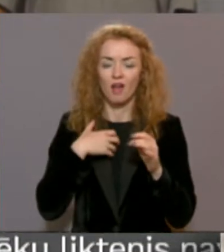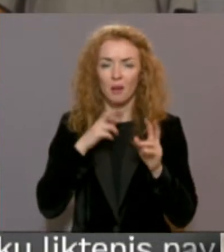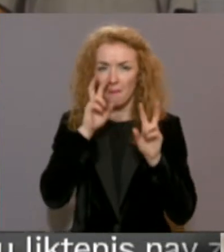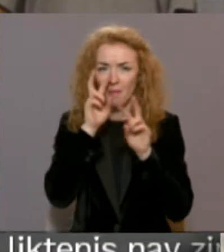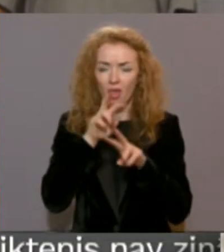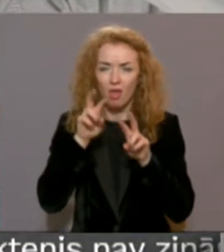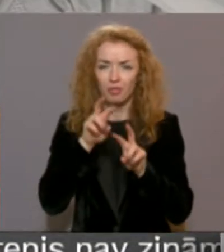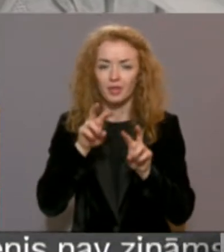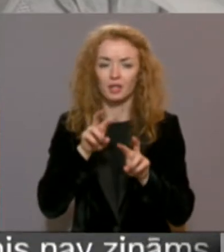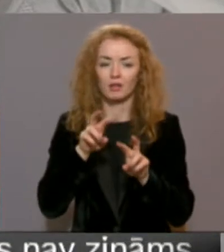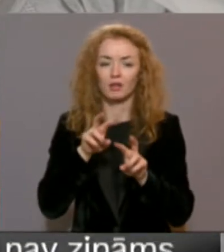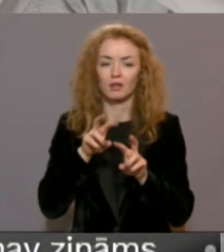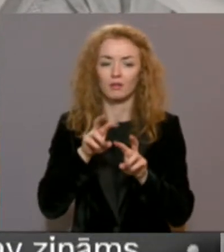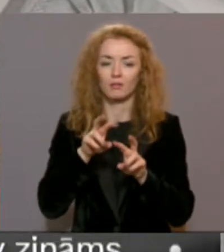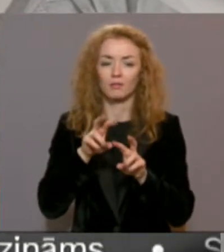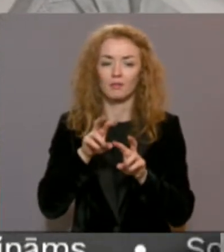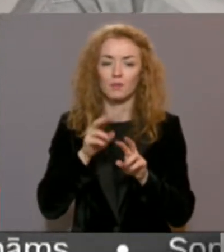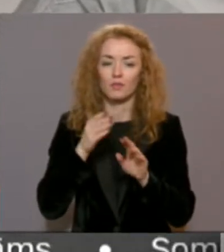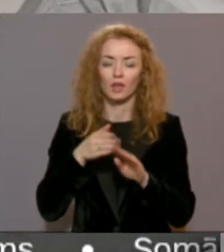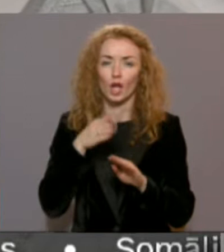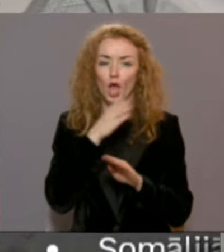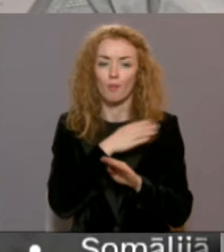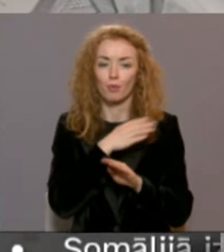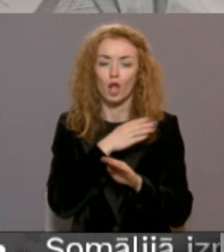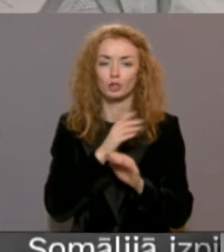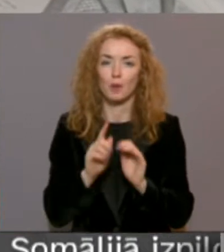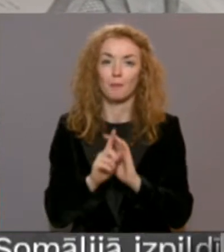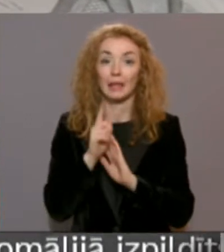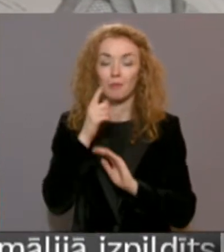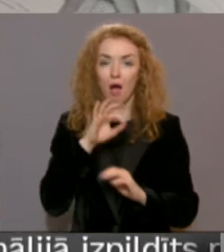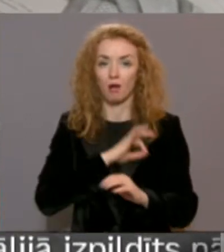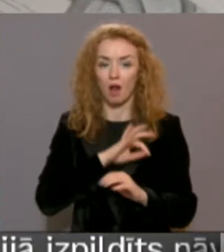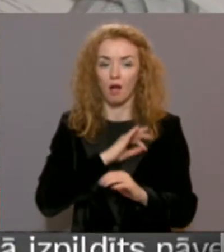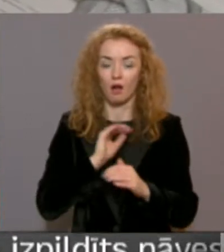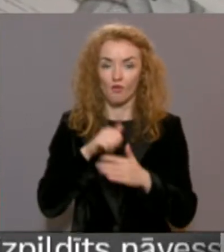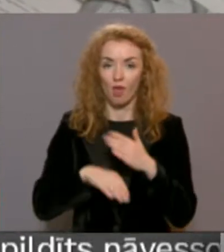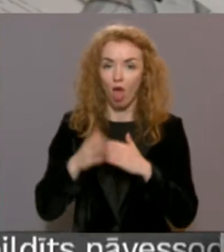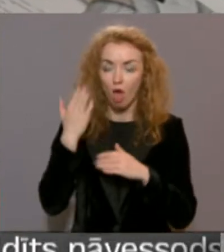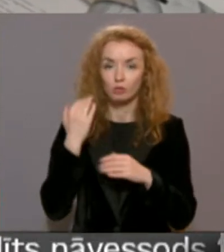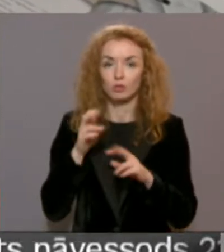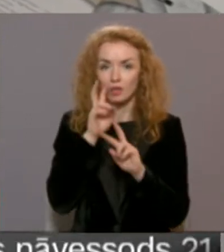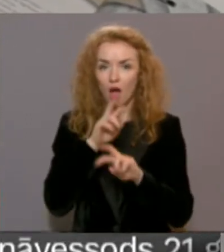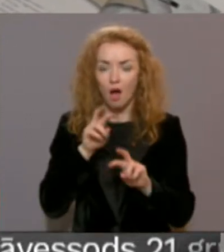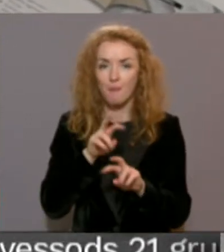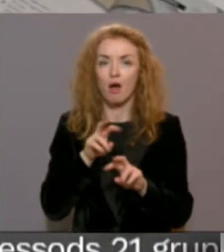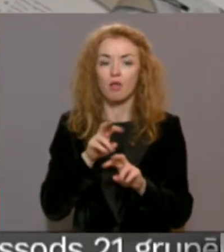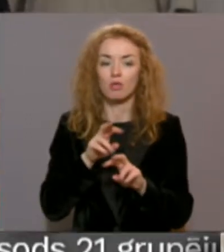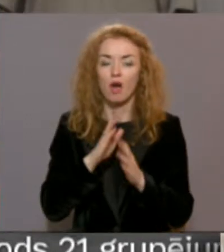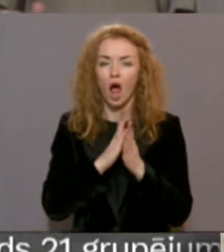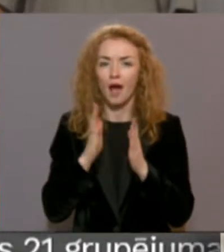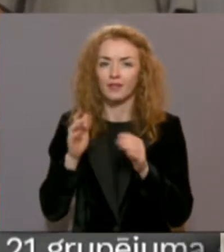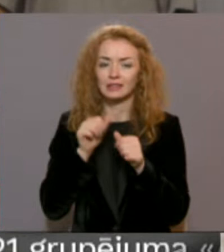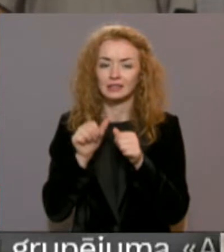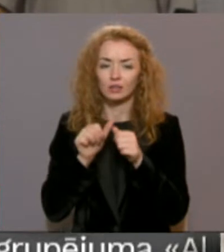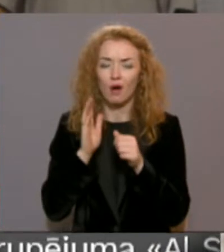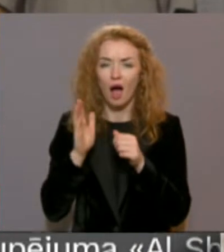jāpētē tā iepriekšējā, tā pirmā krekla vēsturi jāpēt kā, kas tur, nu, katru sīkumiņu,